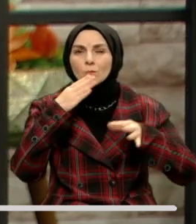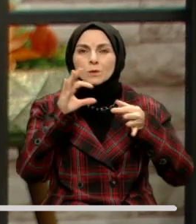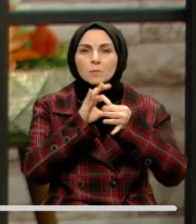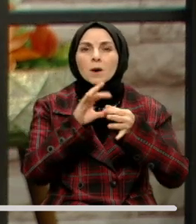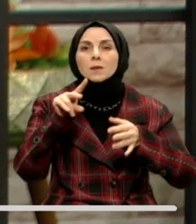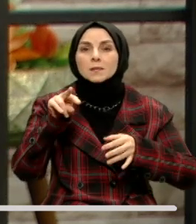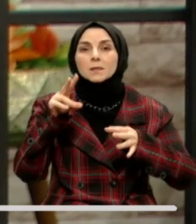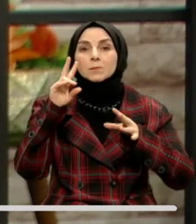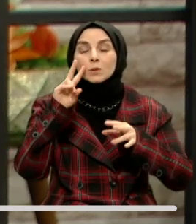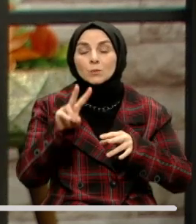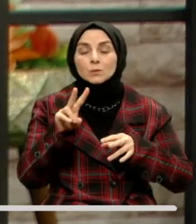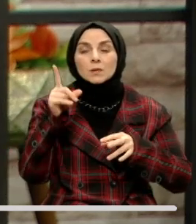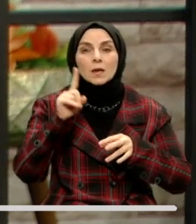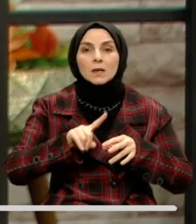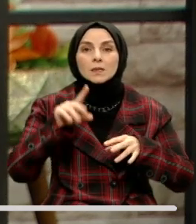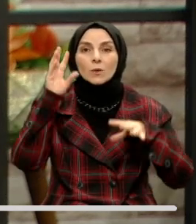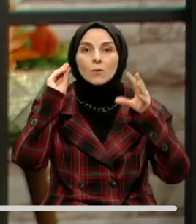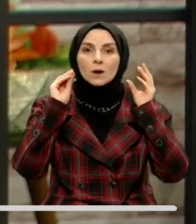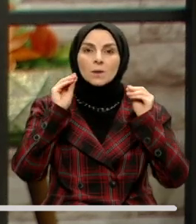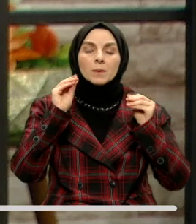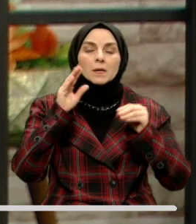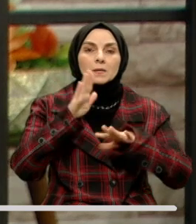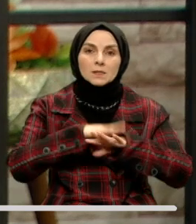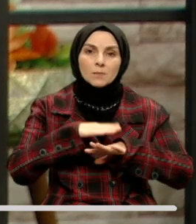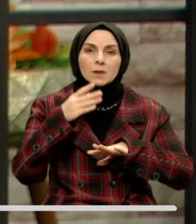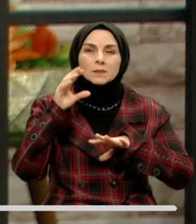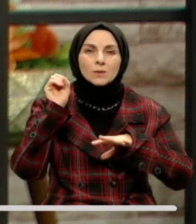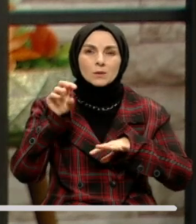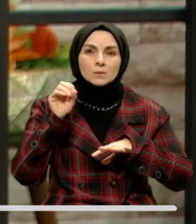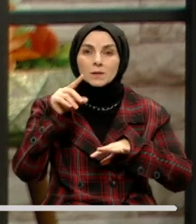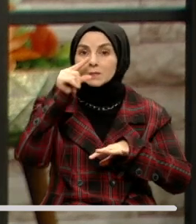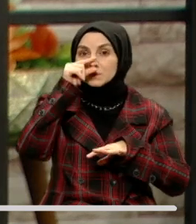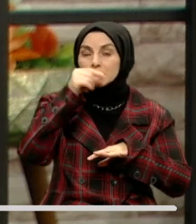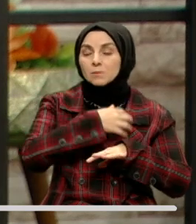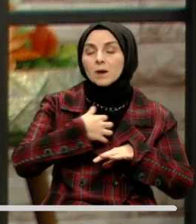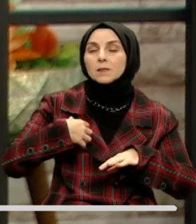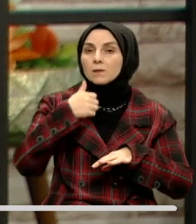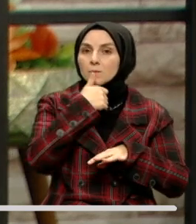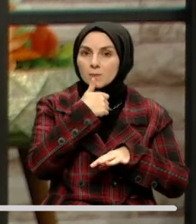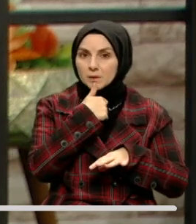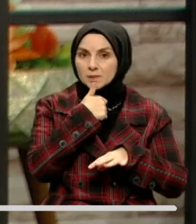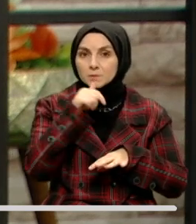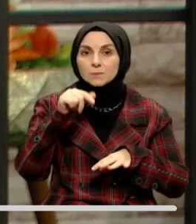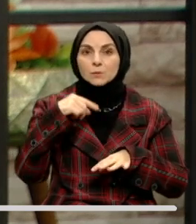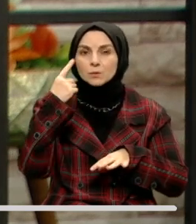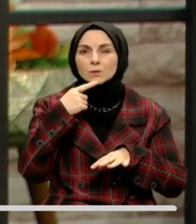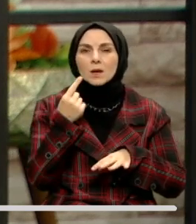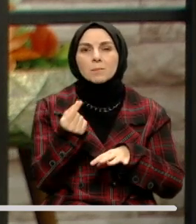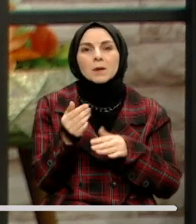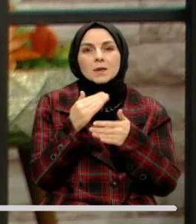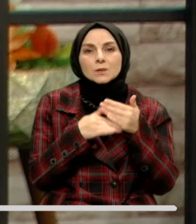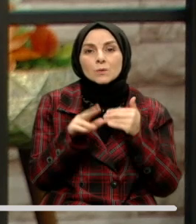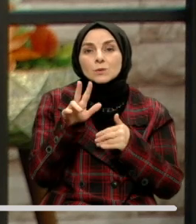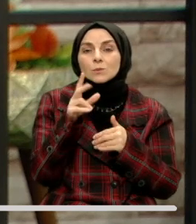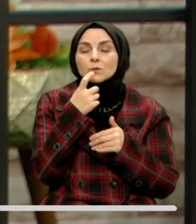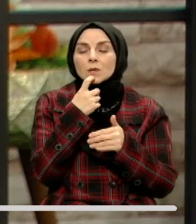ilk öğrenmeleri oluşturan öğretmenlerimiz anne babalarımız. Dolayısıyla az önce 3 yaştan